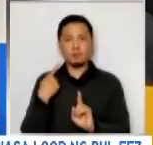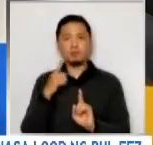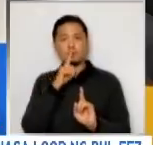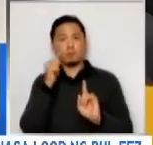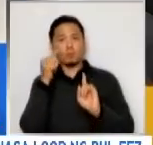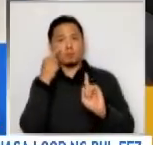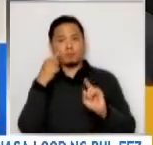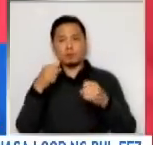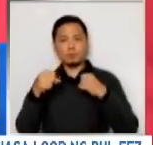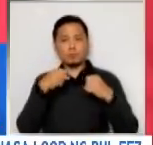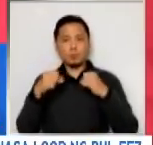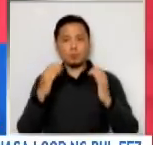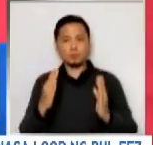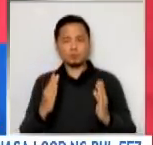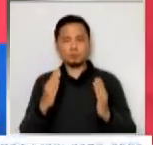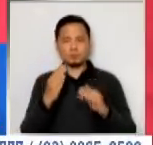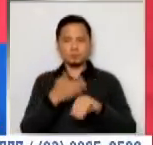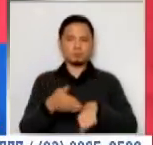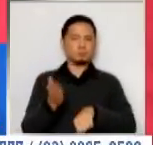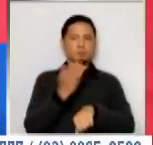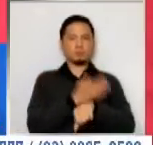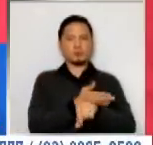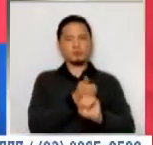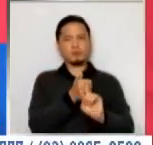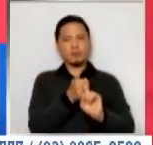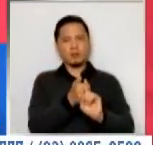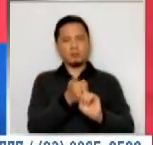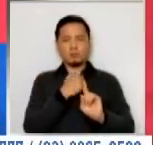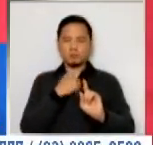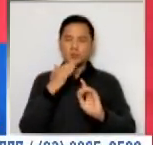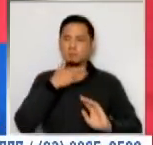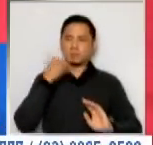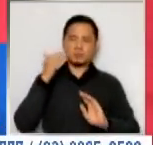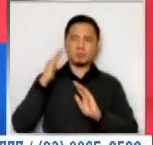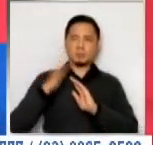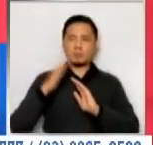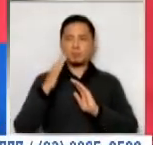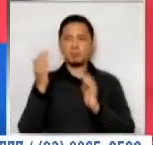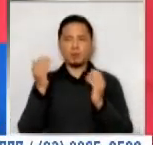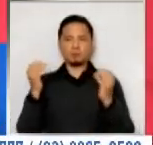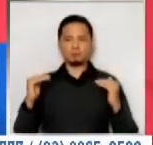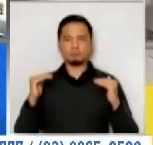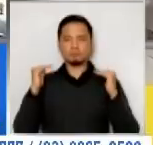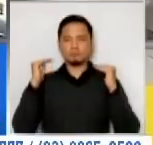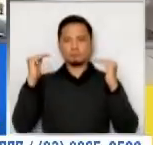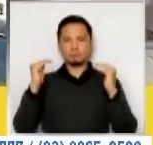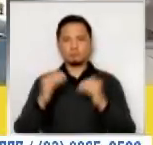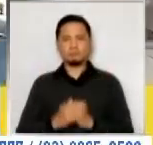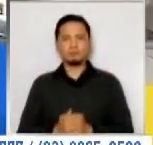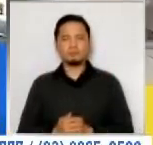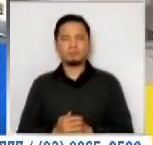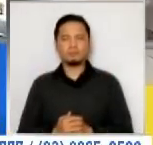their personal best. Okay, ready? Lateral shuffle for 5 seconds. Go!